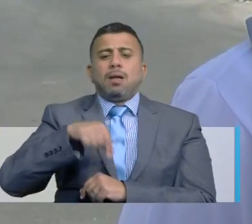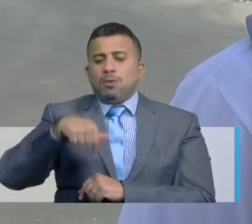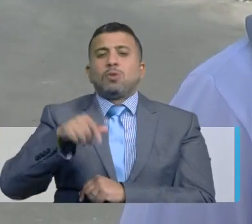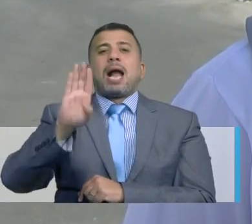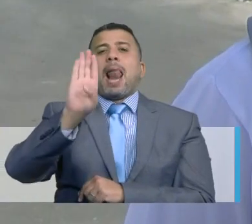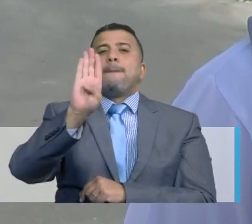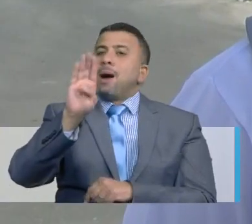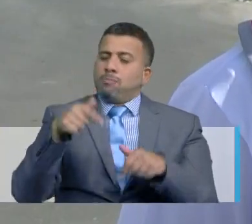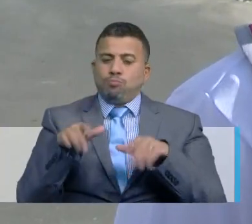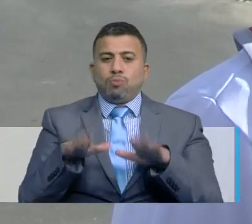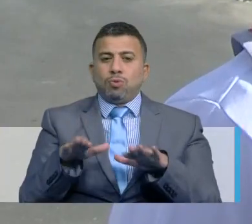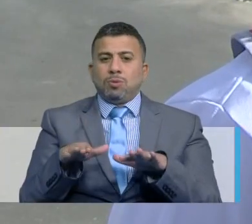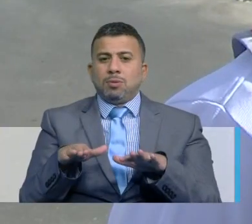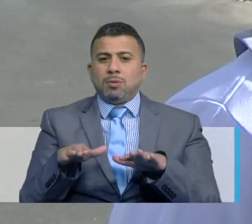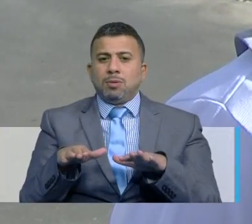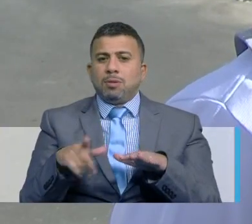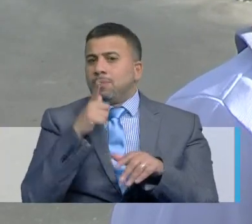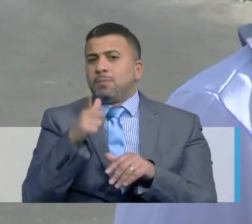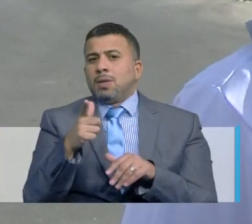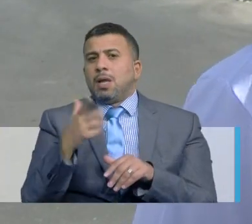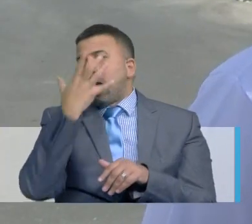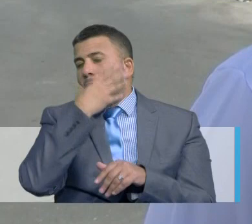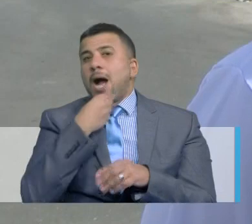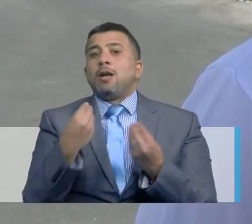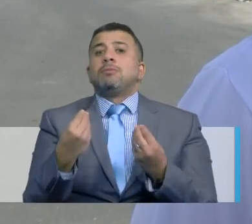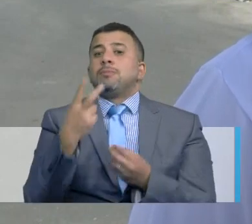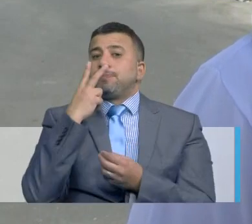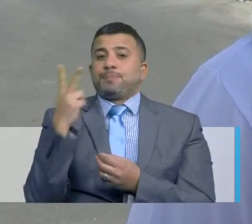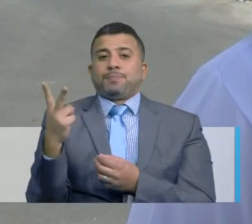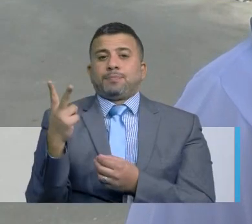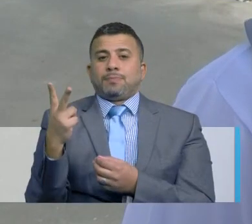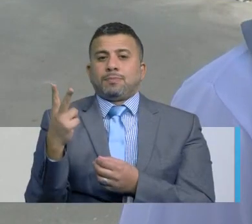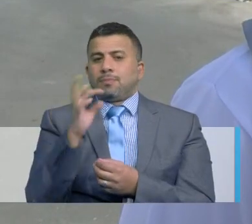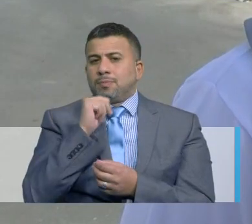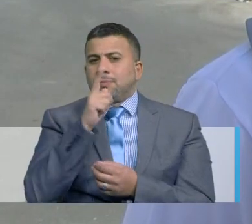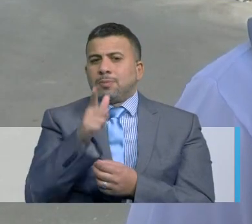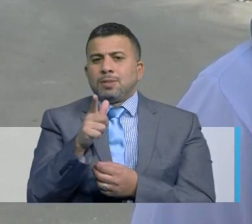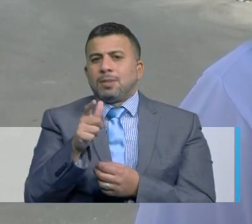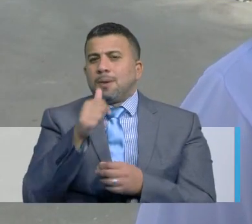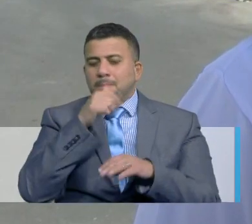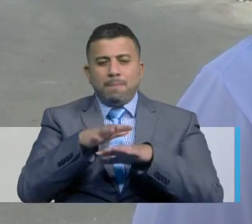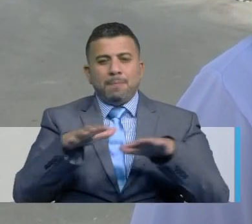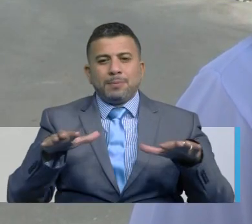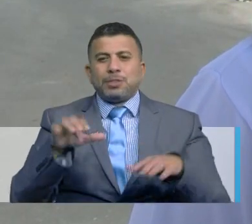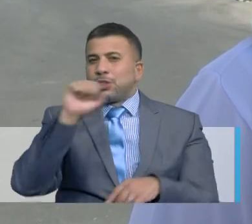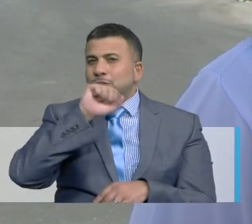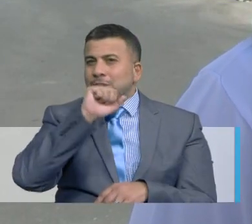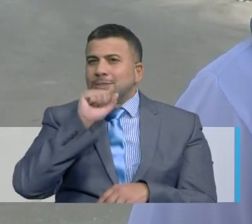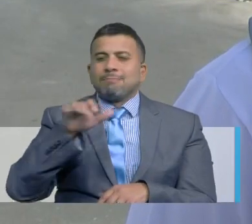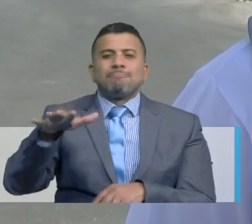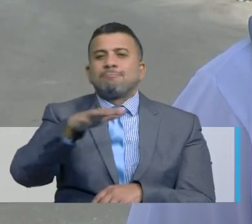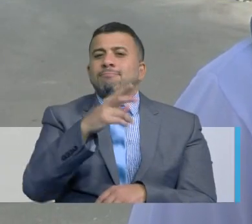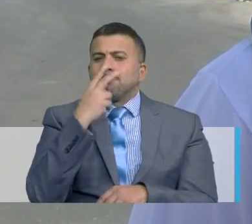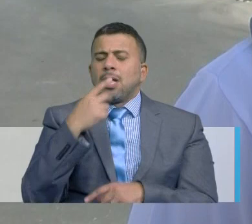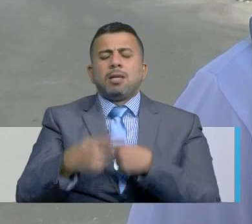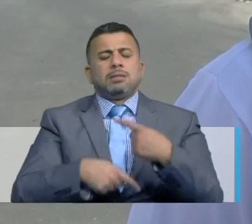كلباء نستمتع بالمنظر الجميل على ساحل الشرقي لإمارة الشارقة،